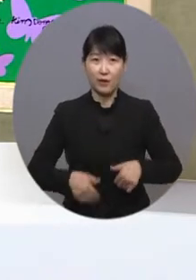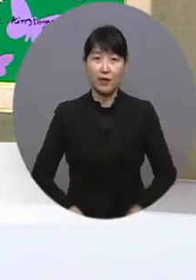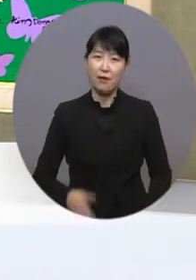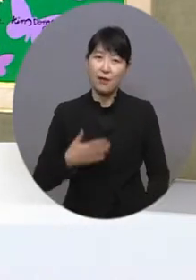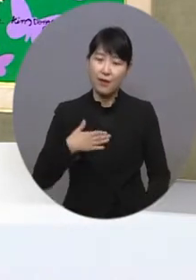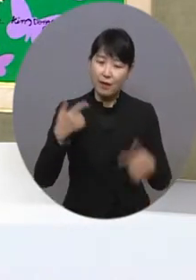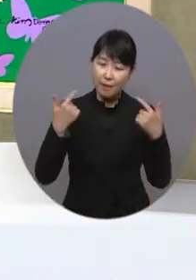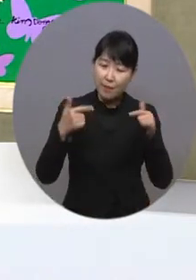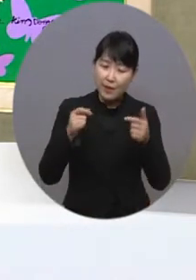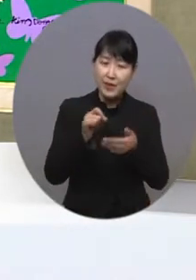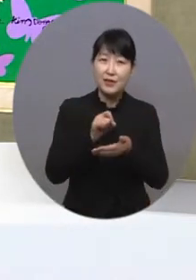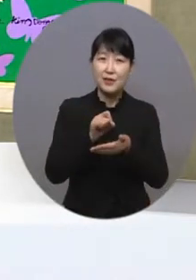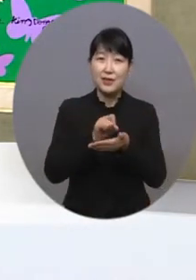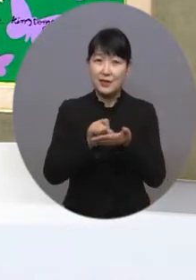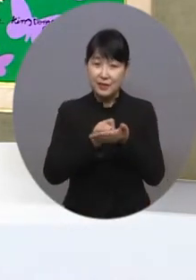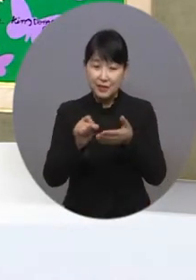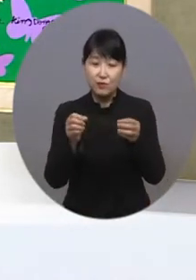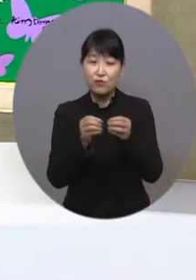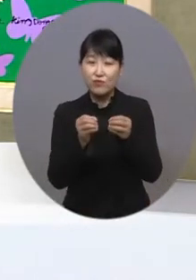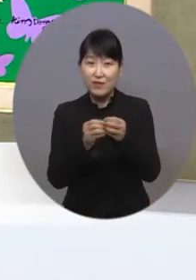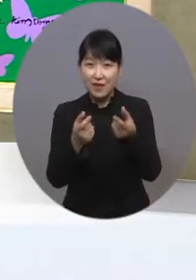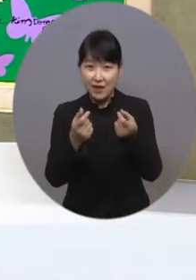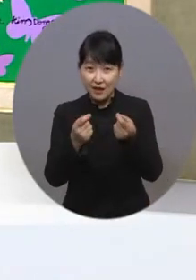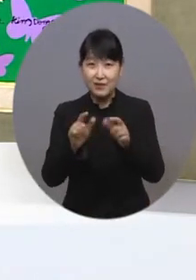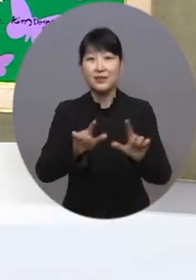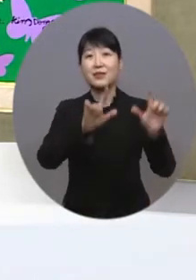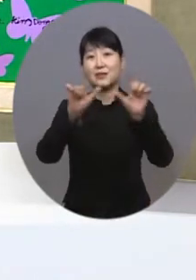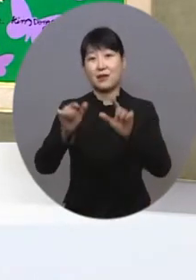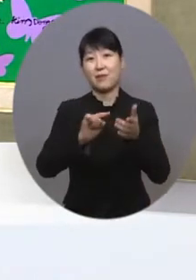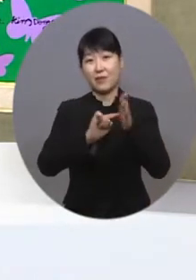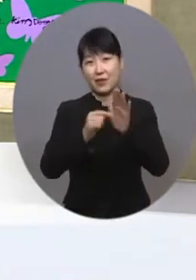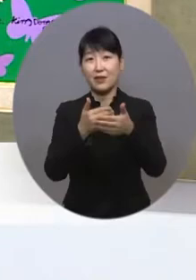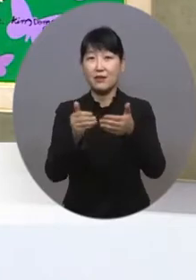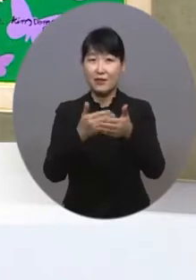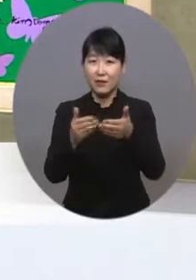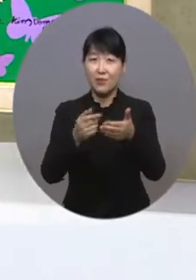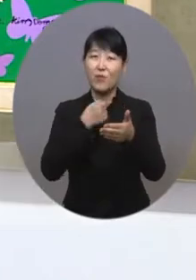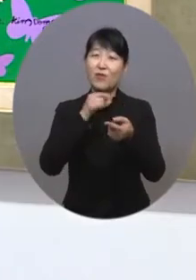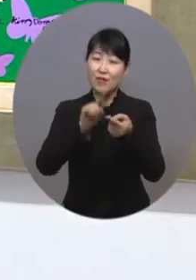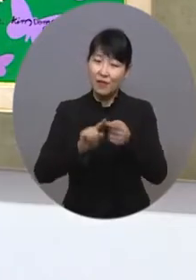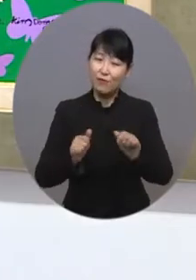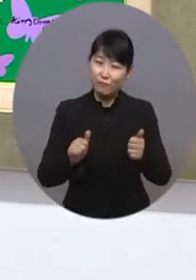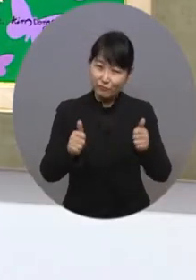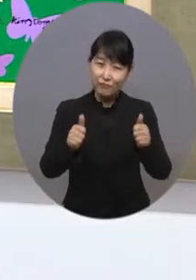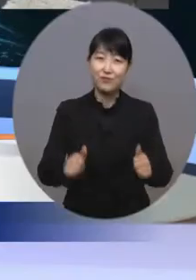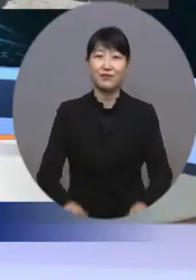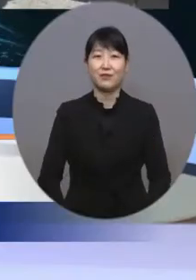같은 삶을 표현하는 그림 그냥 하고 싶은 거 꾸준히 하는 거예요. 하고 싶은 거.